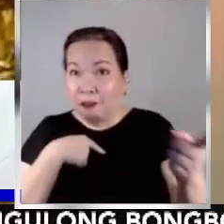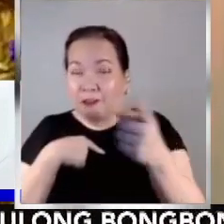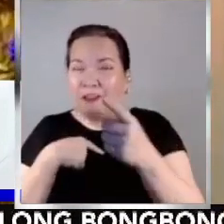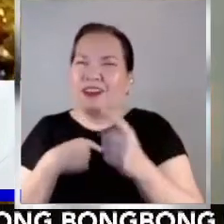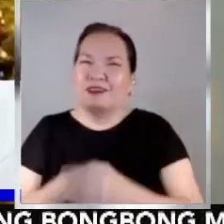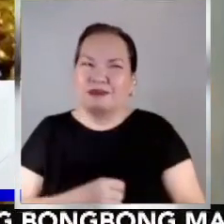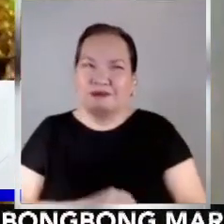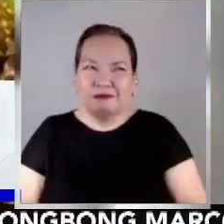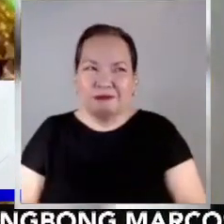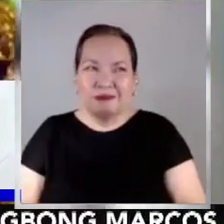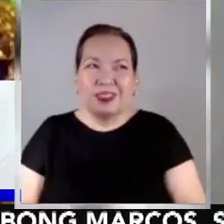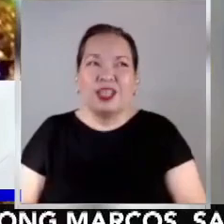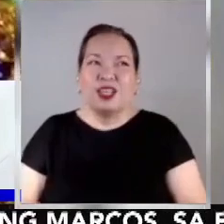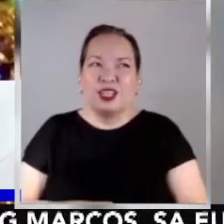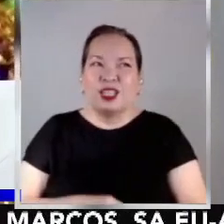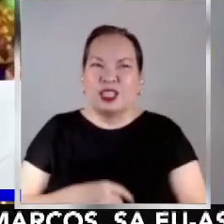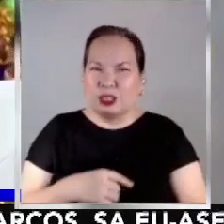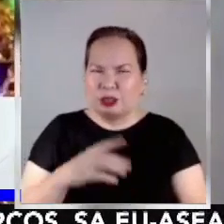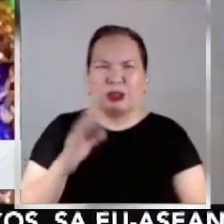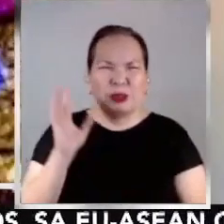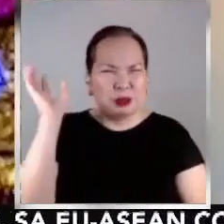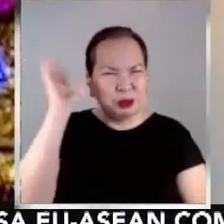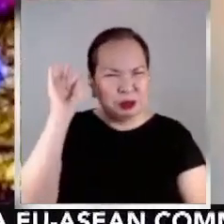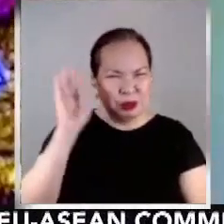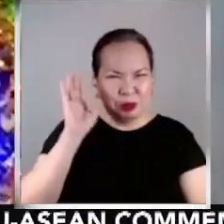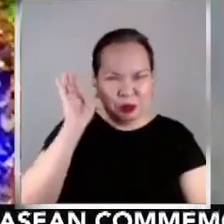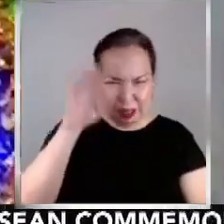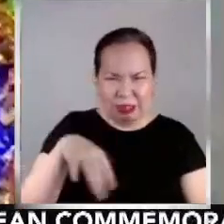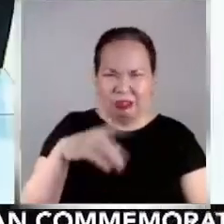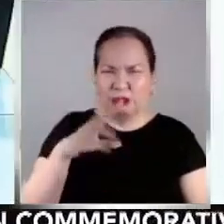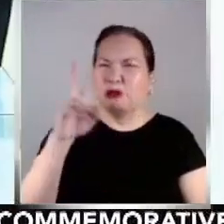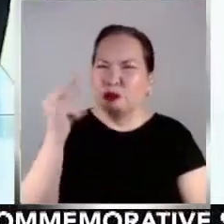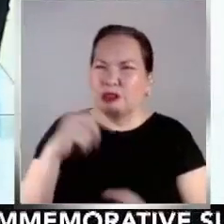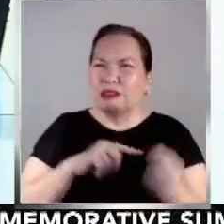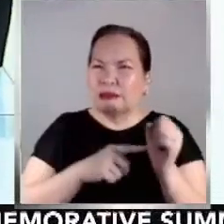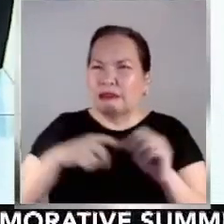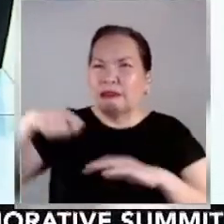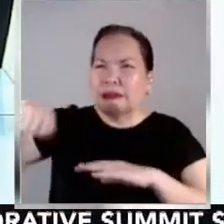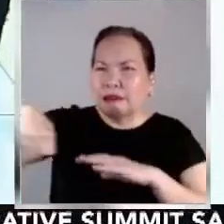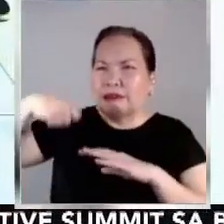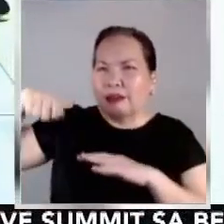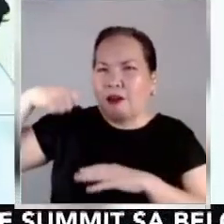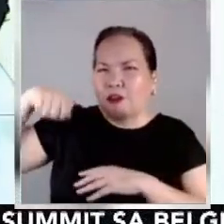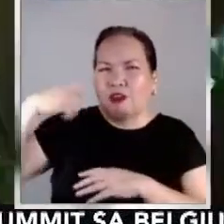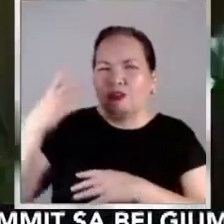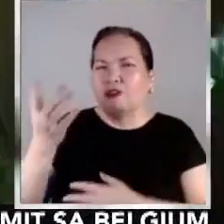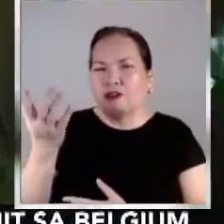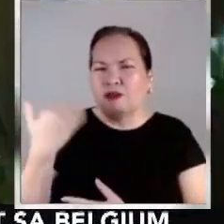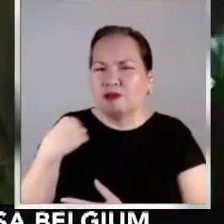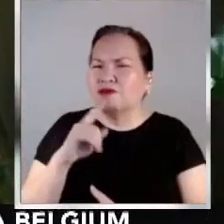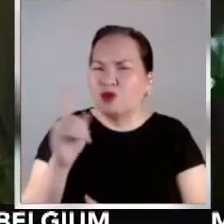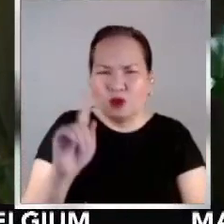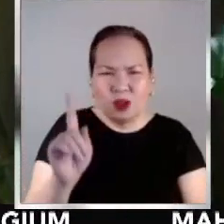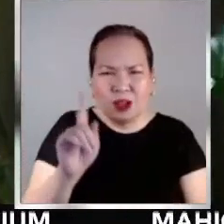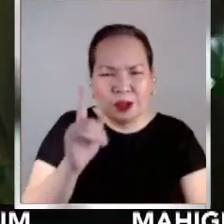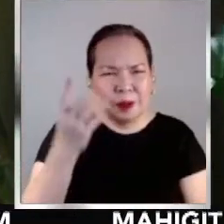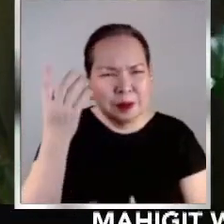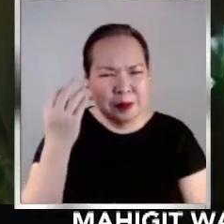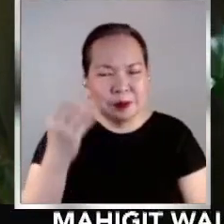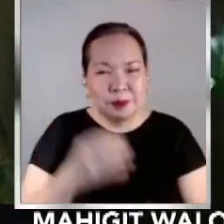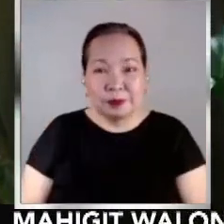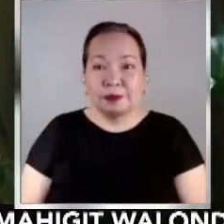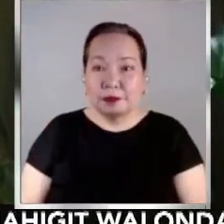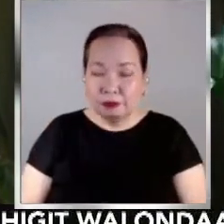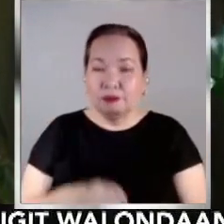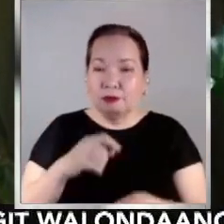Kuya Kim, kailan nagsimula ang mga paraffle? Kuya Kim, ano na? Kuya Kim, ano na? Panahon pa lamang ng mga ancient Greeks at